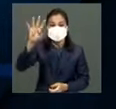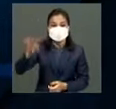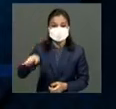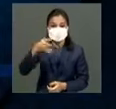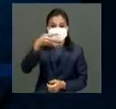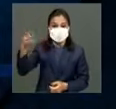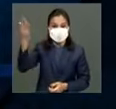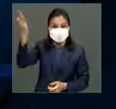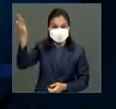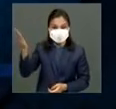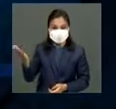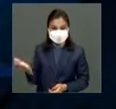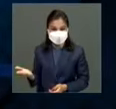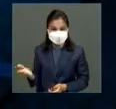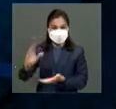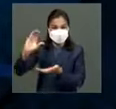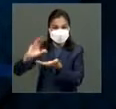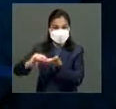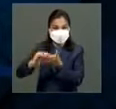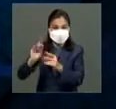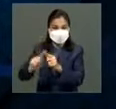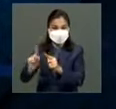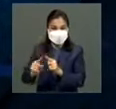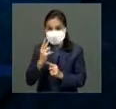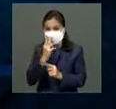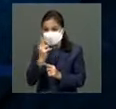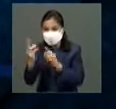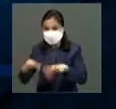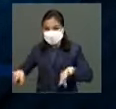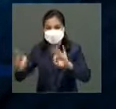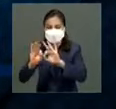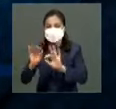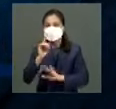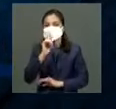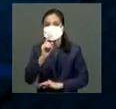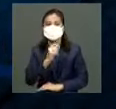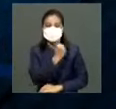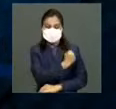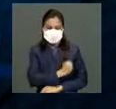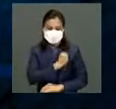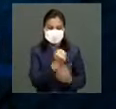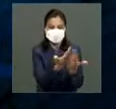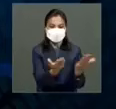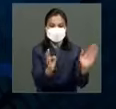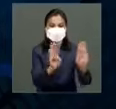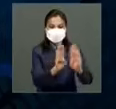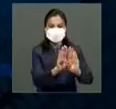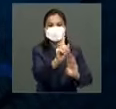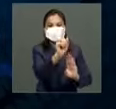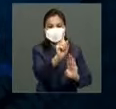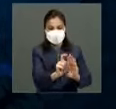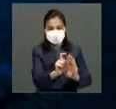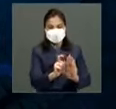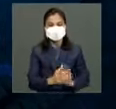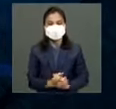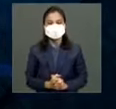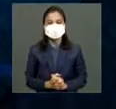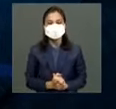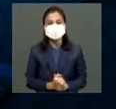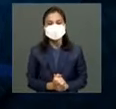างนี้แล้วกันนะครับเพราะมีข้อมูลชุดอื่นๆที่มีความสำคัญก็ขอแสดงความเสียใจกับทางครอบครัวด้วยนะครับไปดู